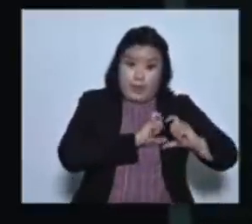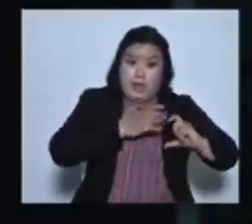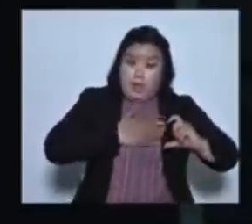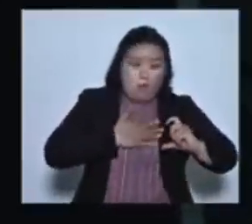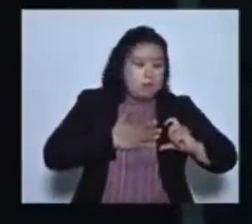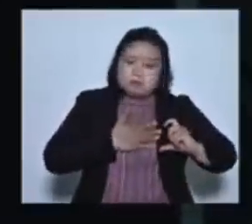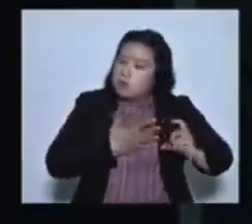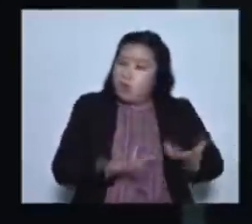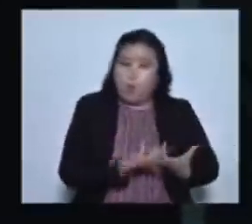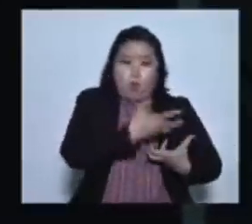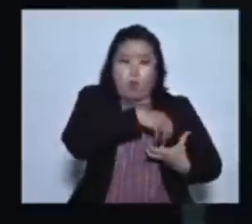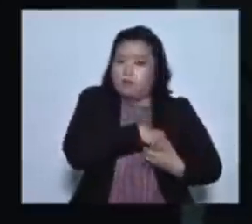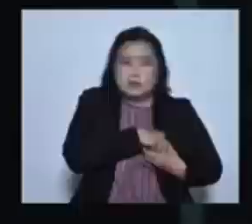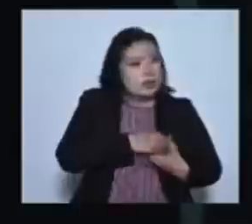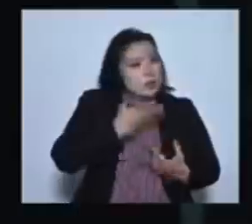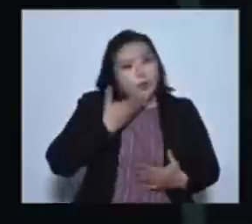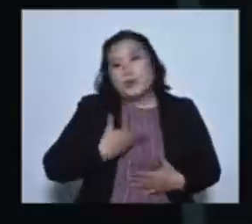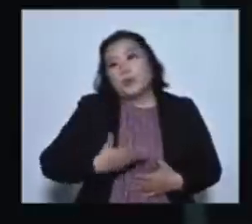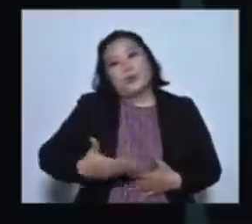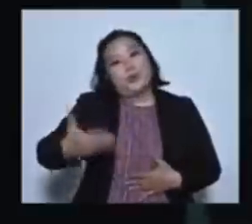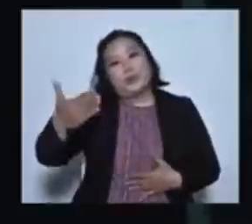มไปอีกนานเท่านาน